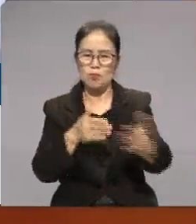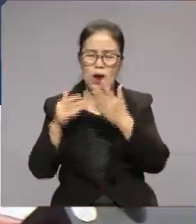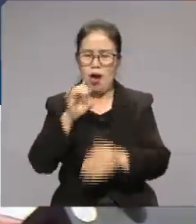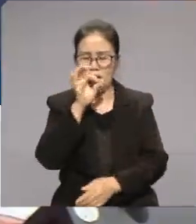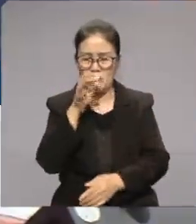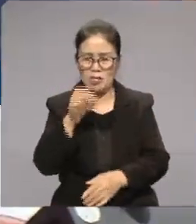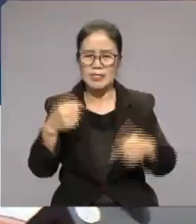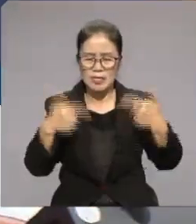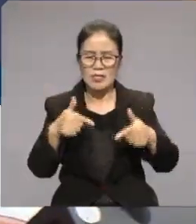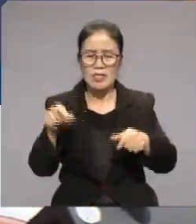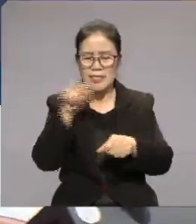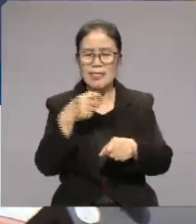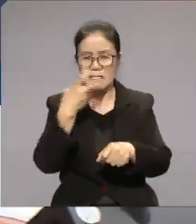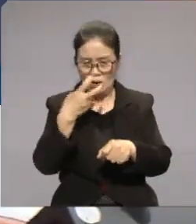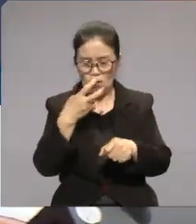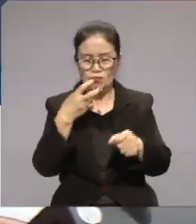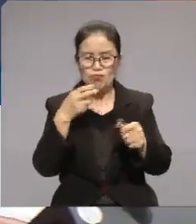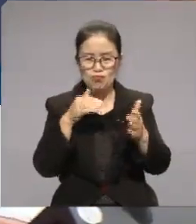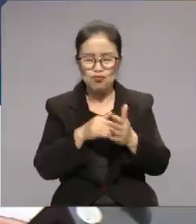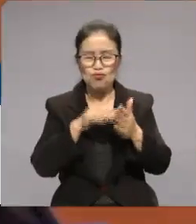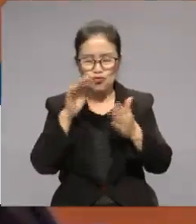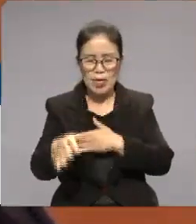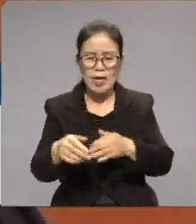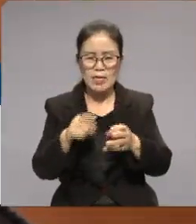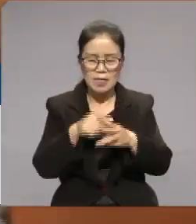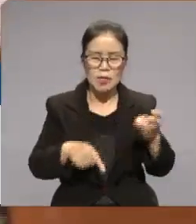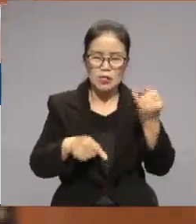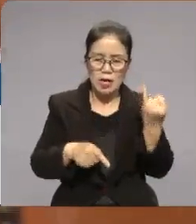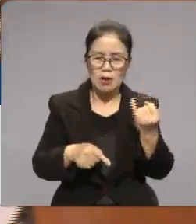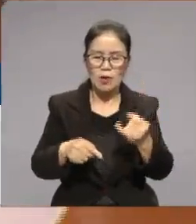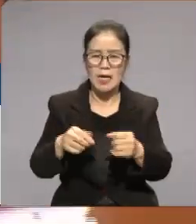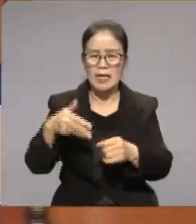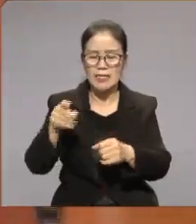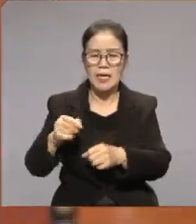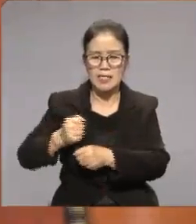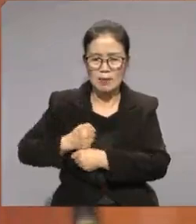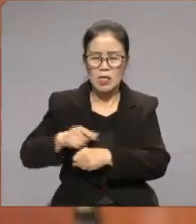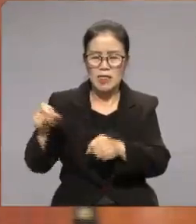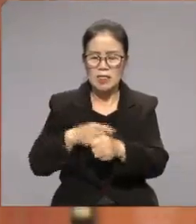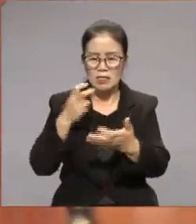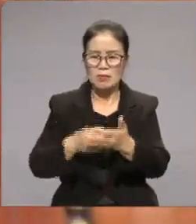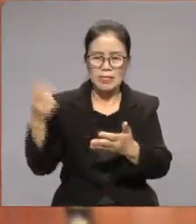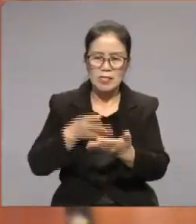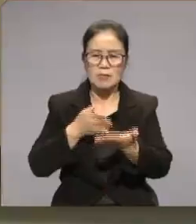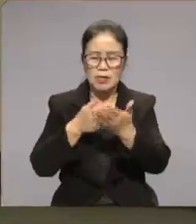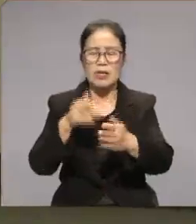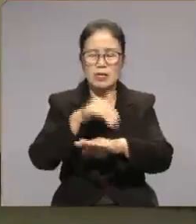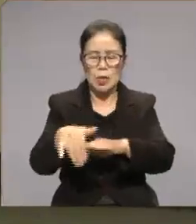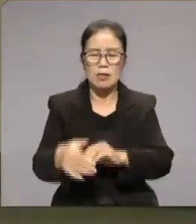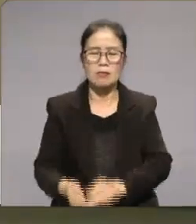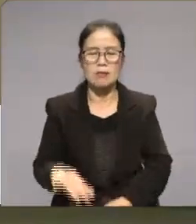없는 상설특검으로 구멍을 낸뒤김 여사 특검법과 최상병 특검법을 재발의한다는 계획입니다.